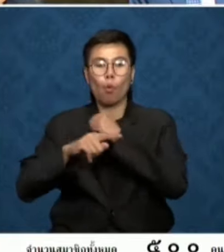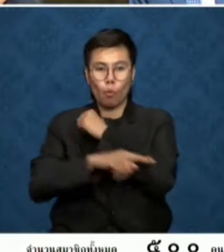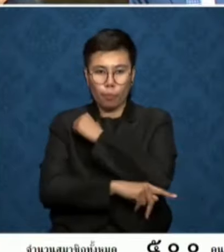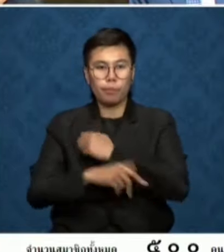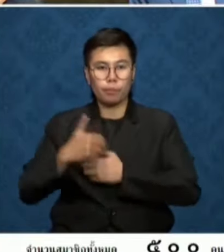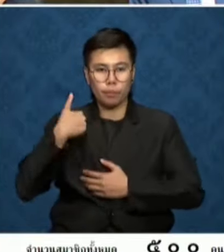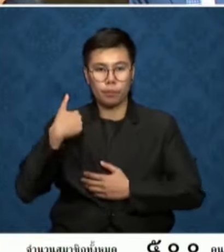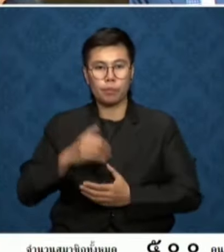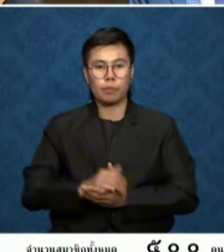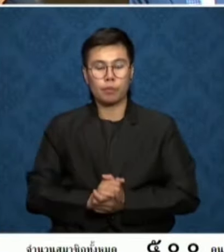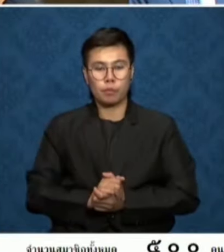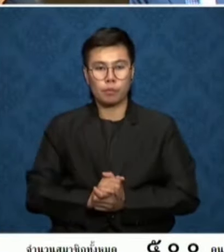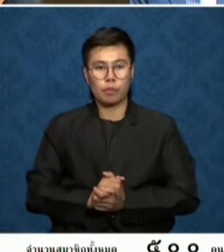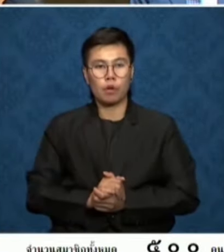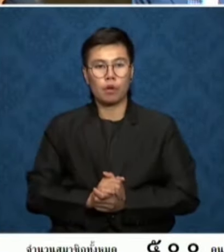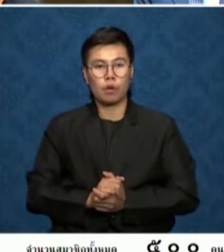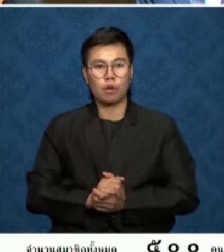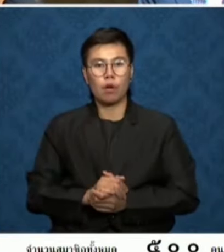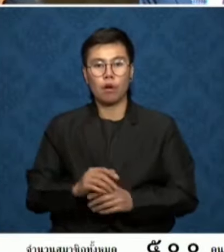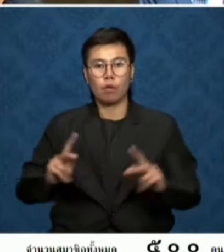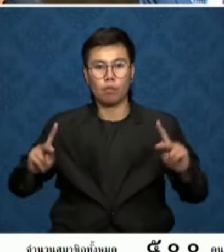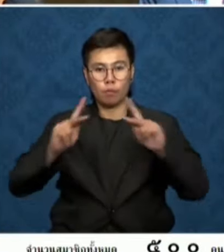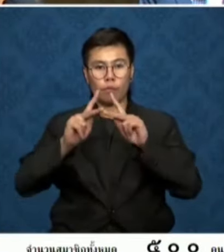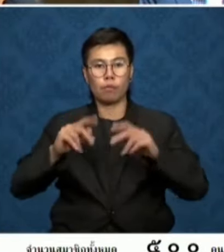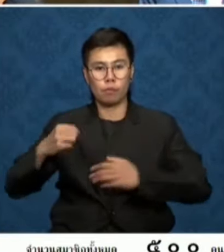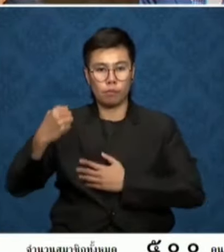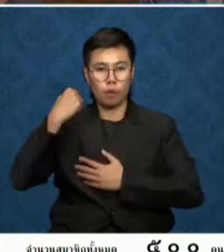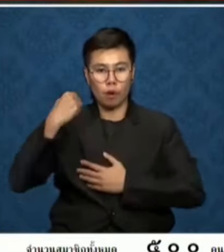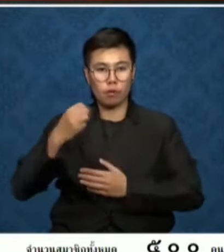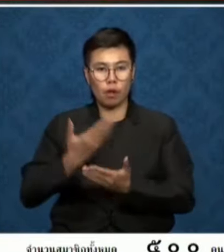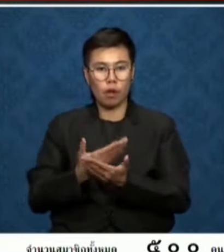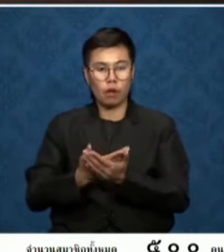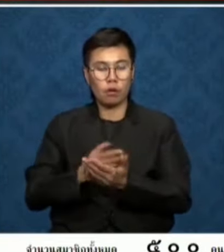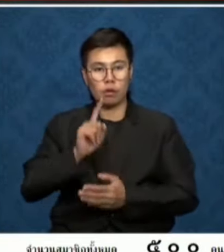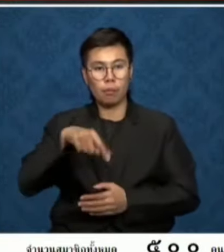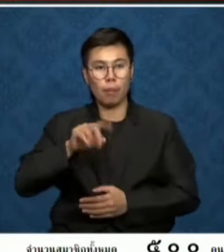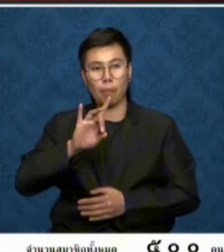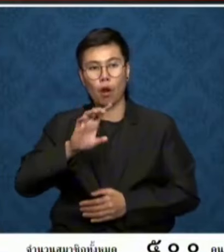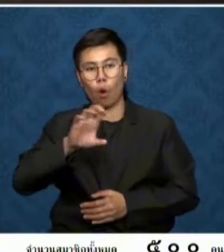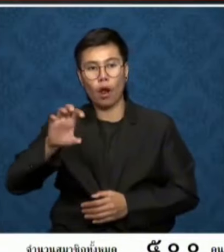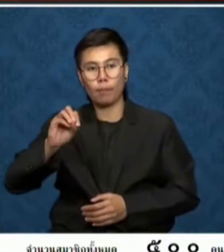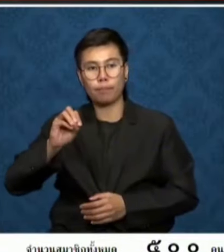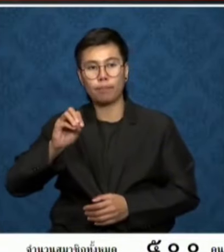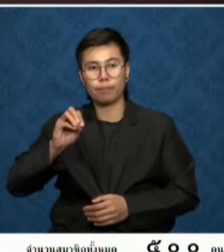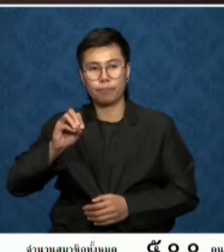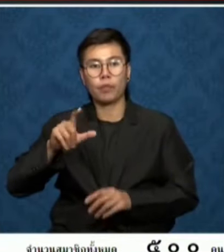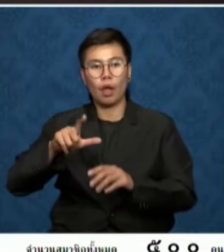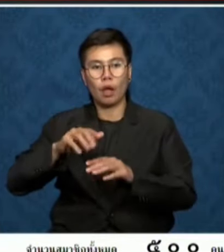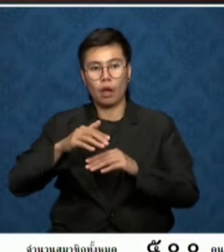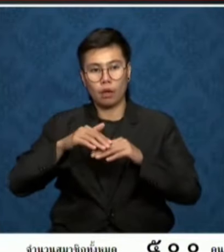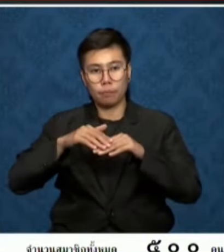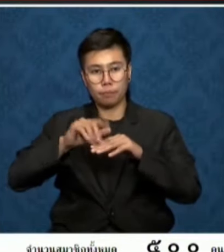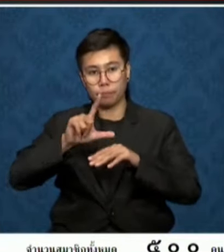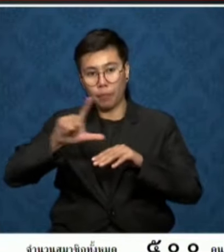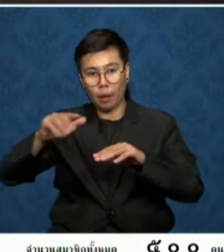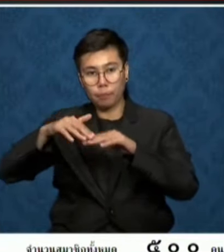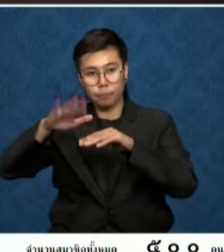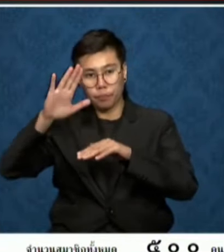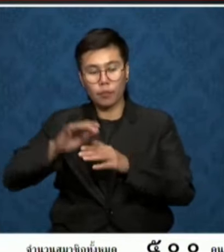ครับท่านประธานครับกระทรวงพลังงานได้งบประมาณไปทั้งหมด 1,850 กว่าล้านบาทครับมากกว่า